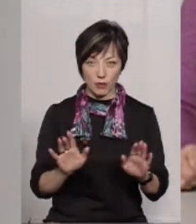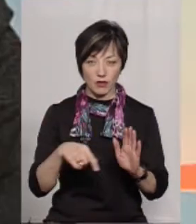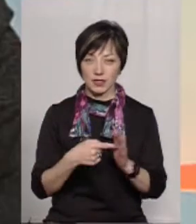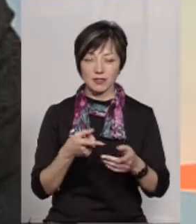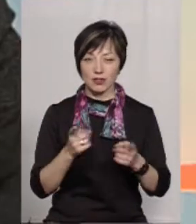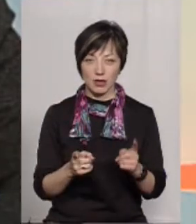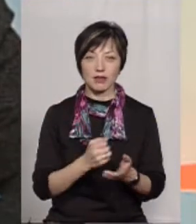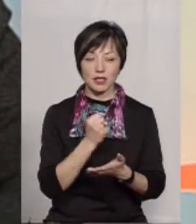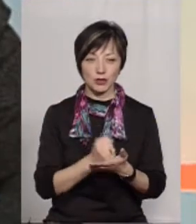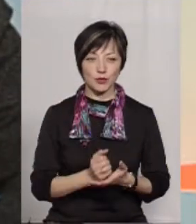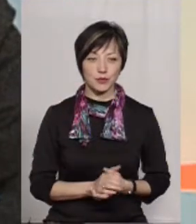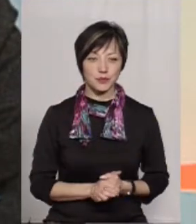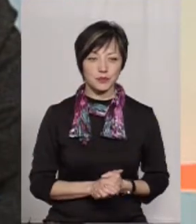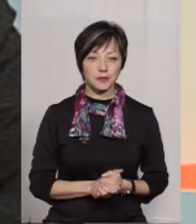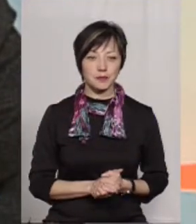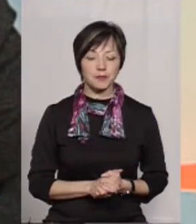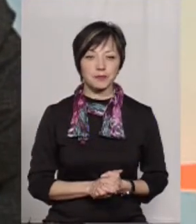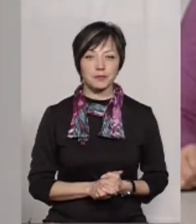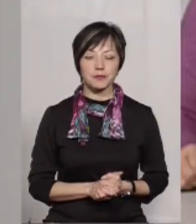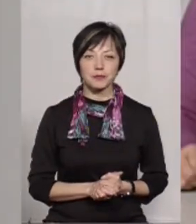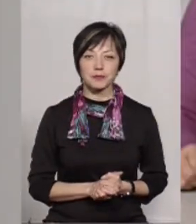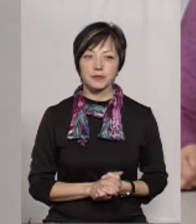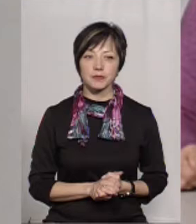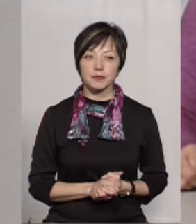ви їх зареєструєте, їхній шлюб.